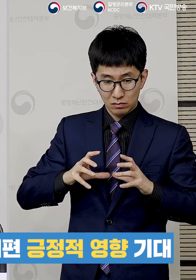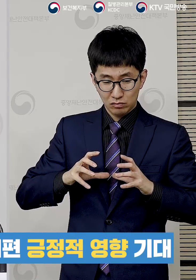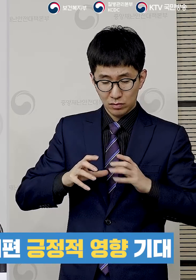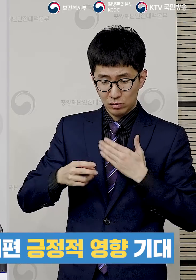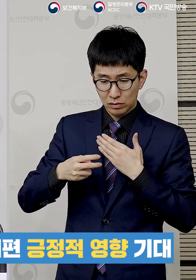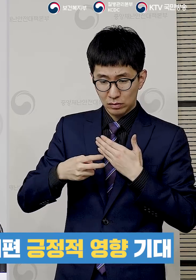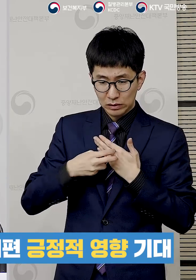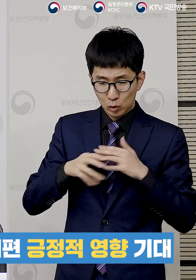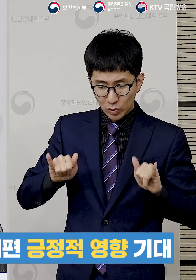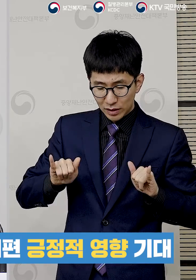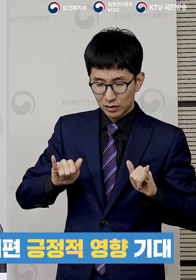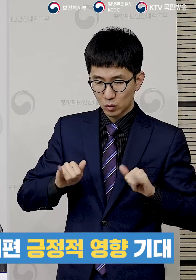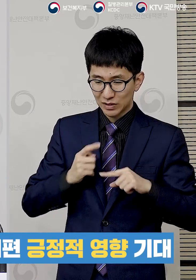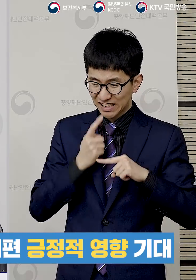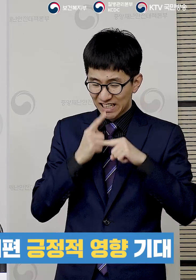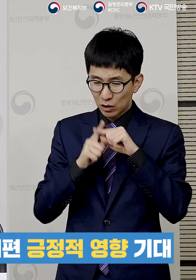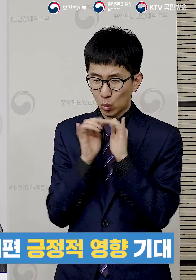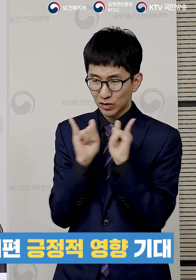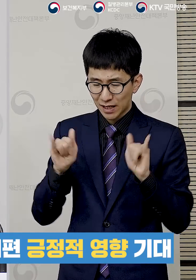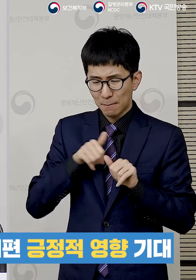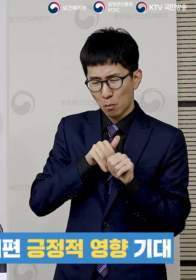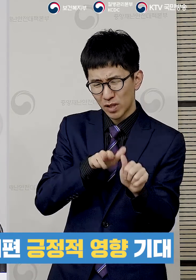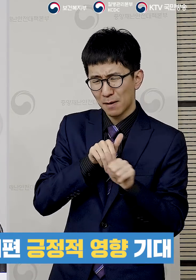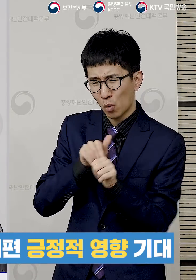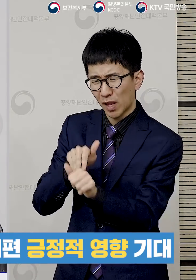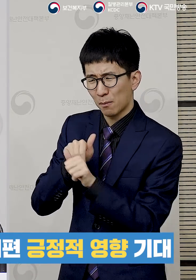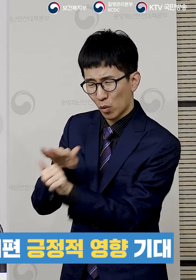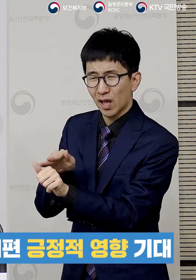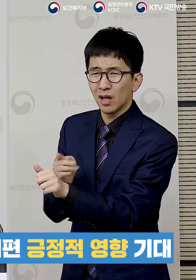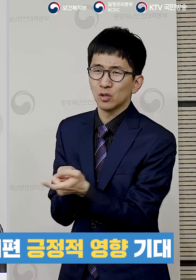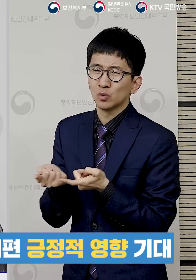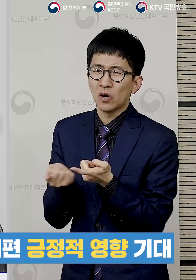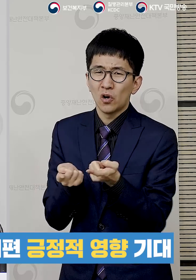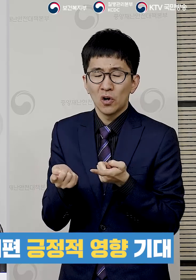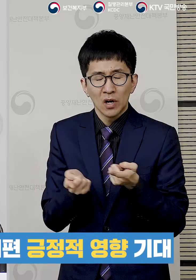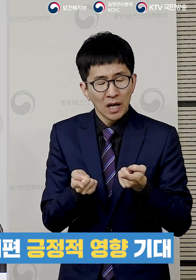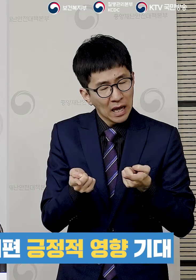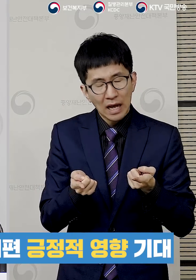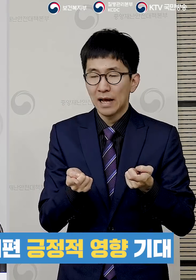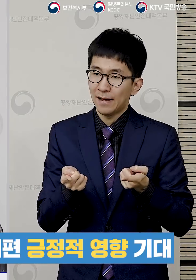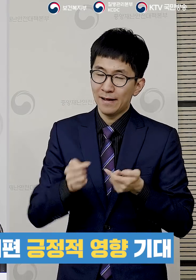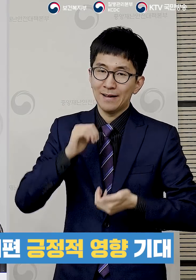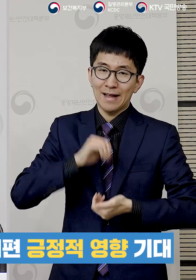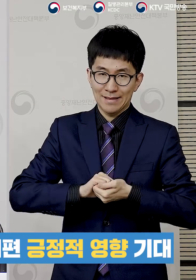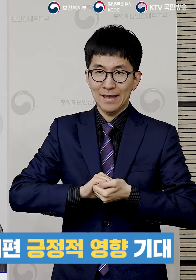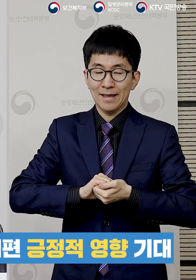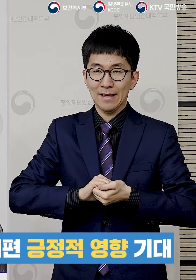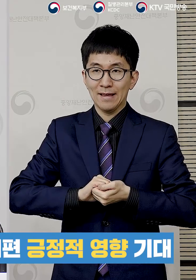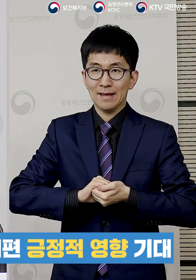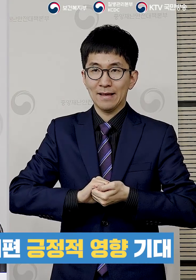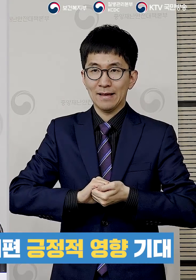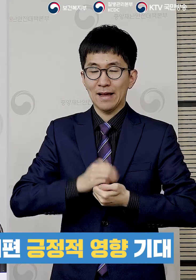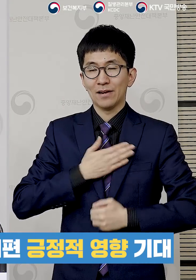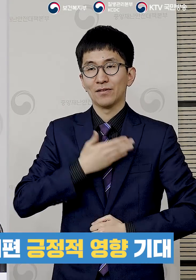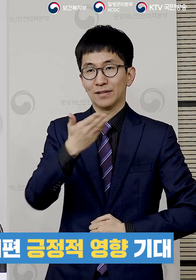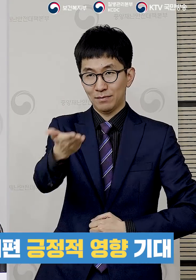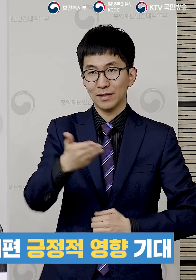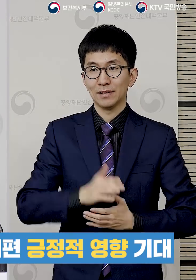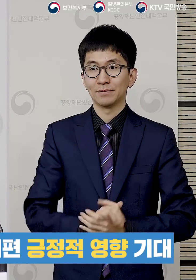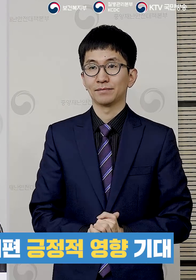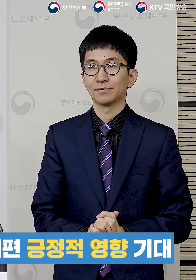확보해서 지원 배정해 드리는데 상당한 좀 시차나 어려움이 있다라는 현실적인 좀 말씀도